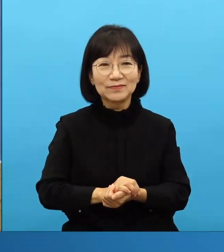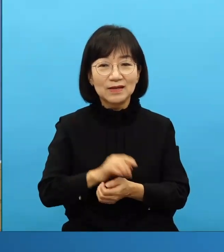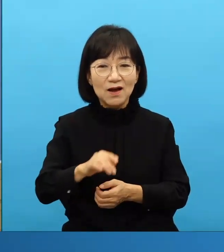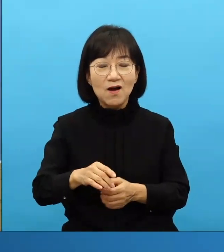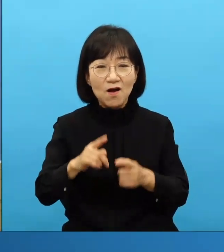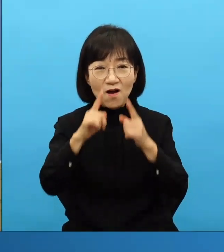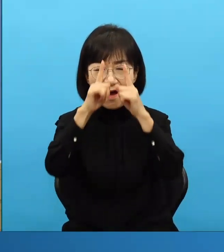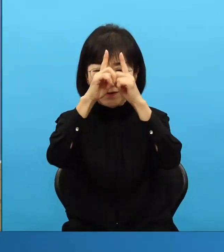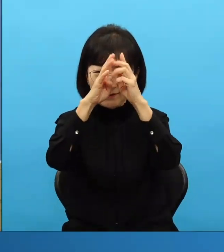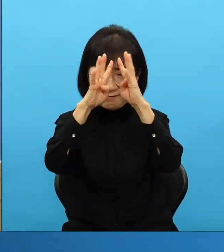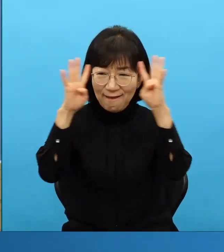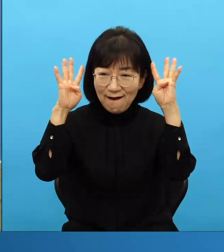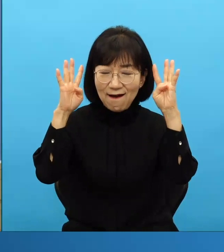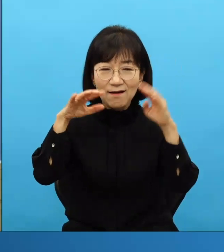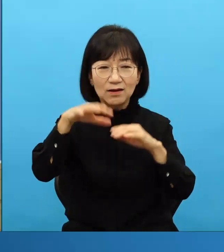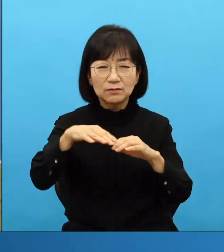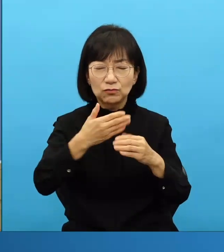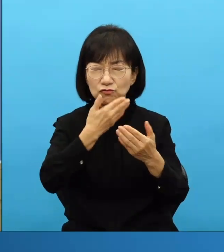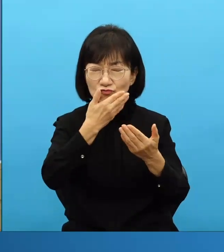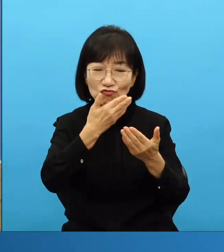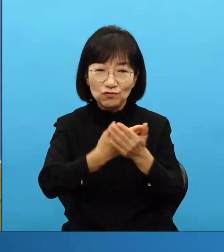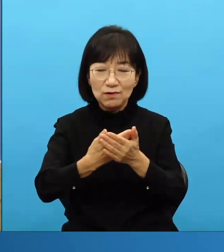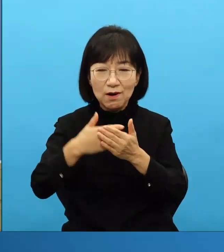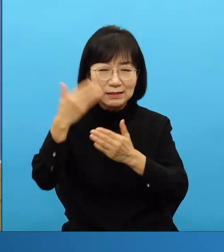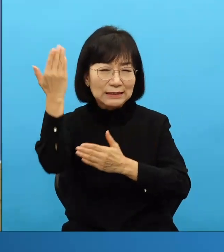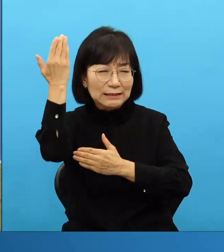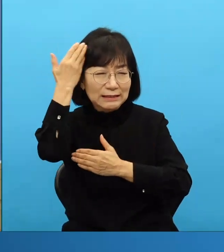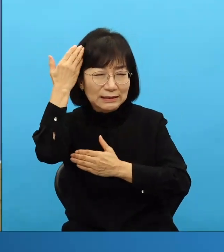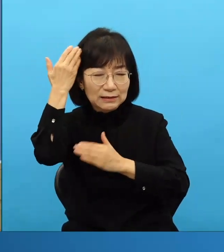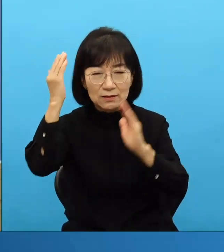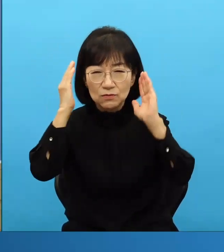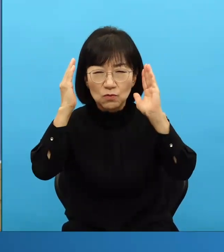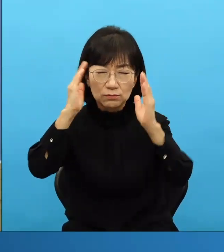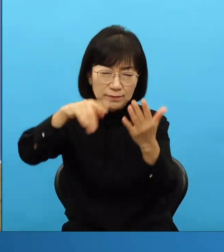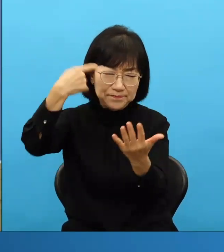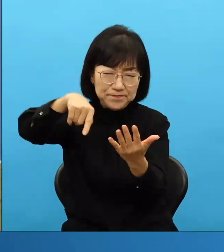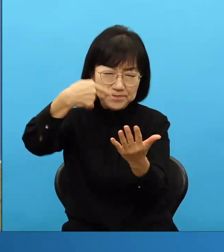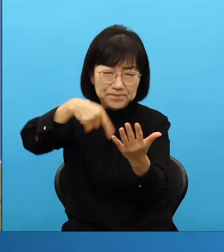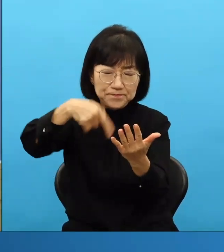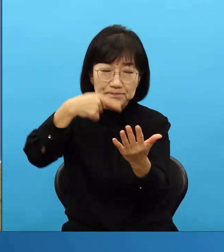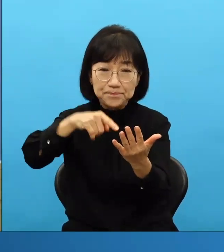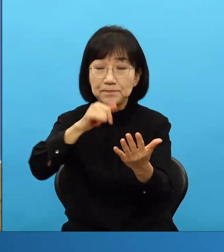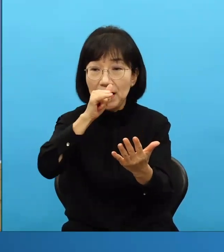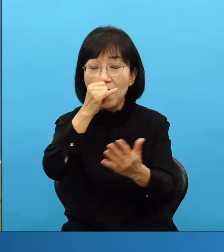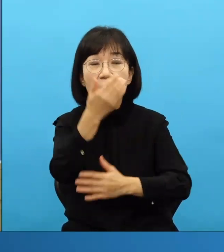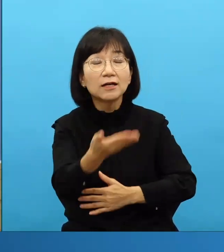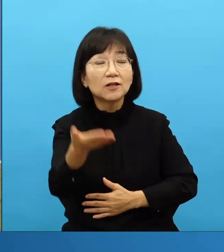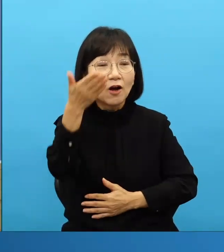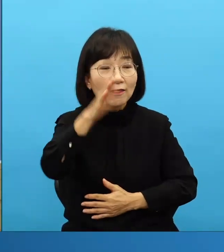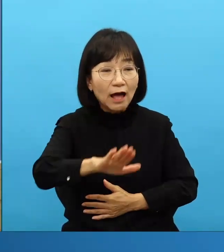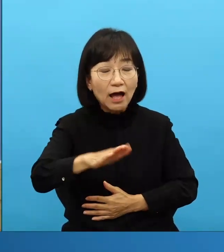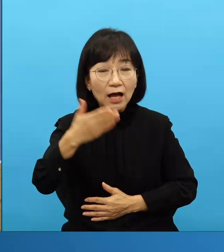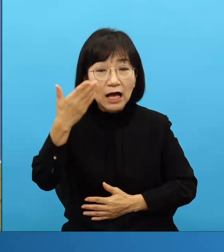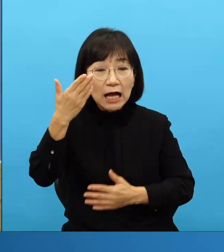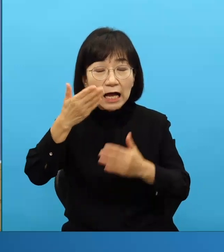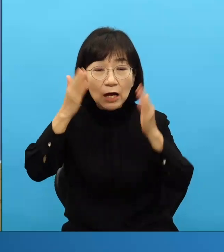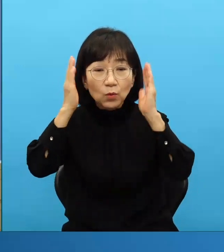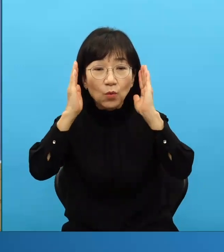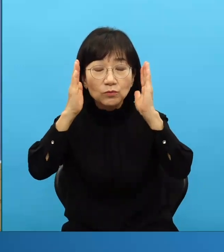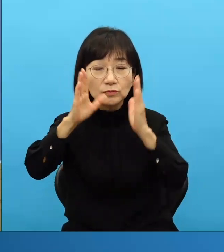학문들을 가르치고 있습니다. And they're speaking about and teaching many kind of academics 그러나 inside of 학문을 these 통하여 colleges. 가르쳐주지 않는 한